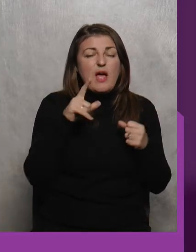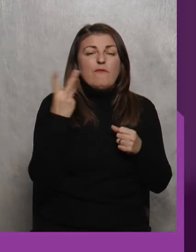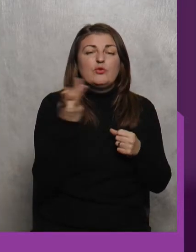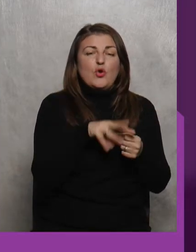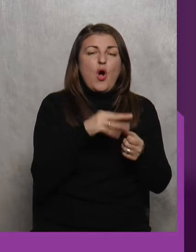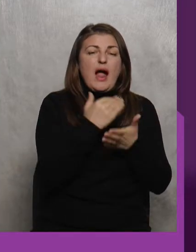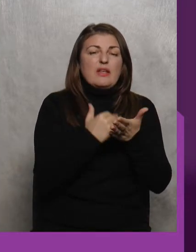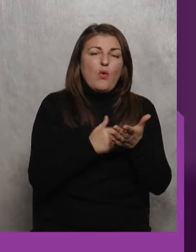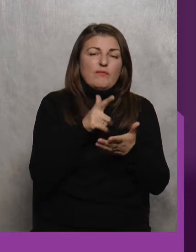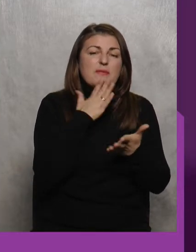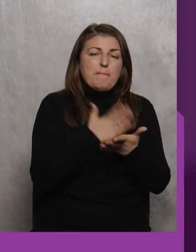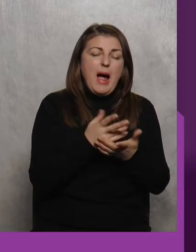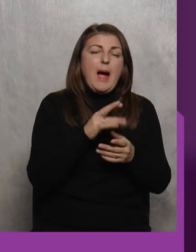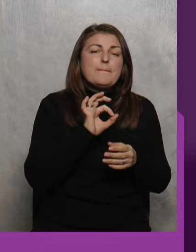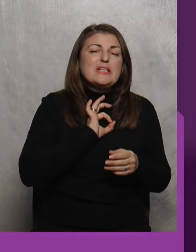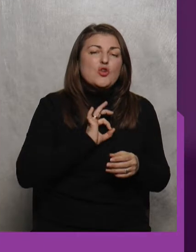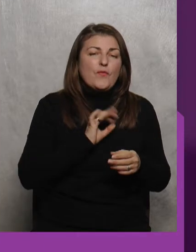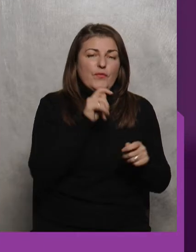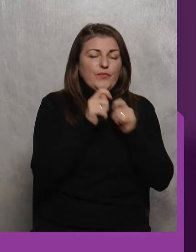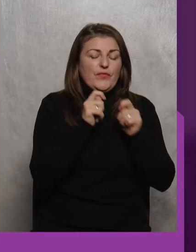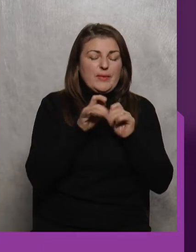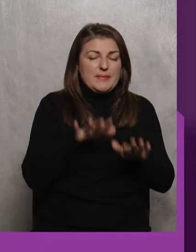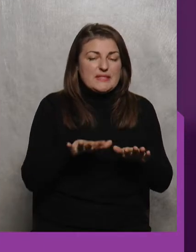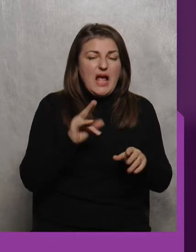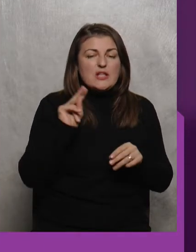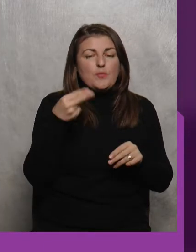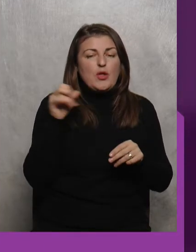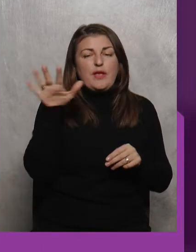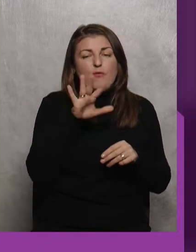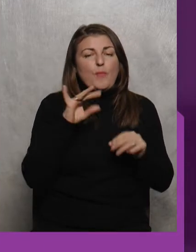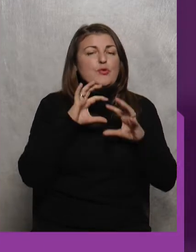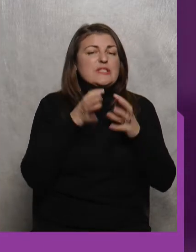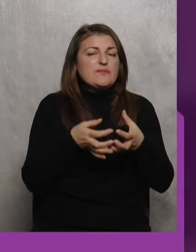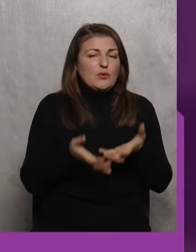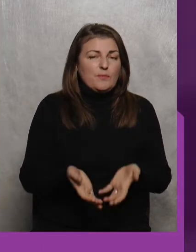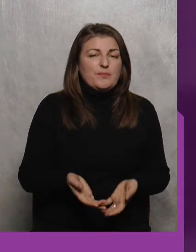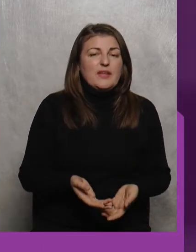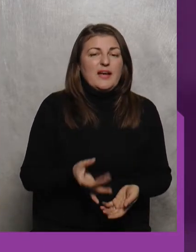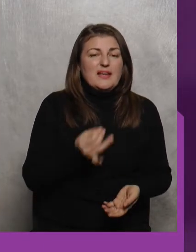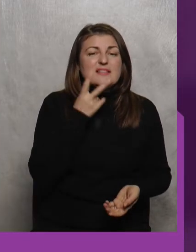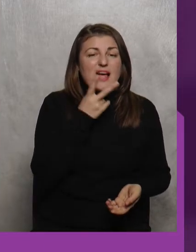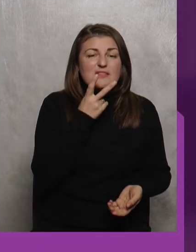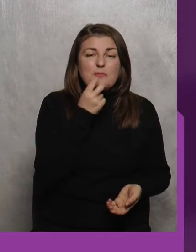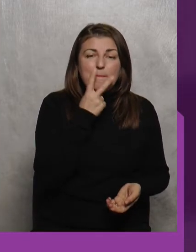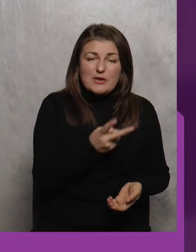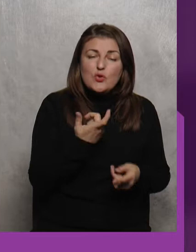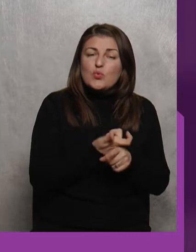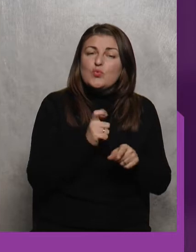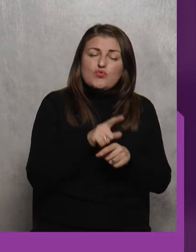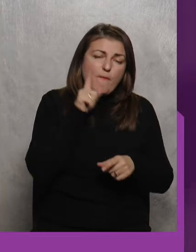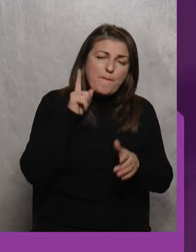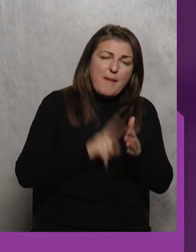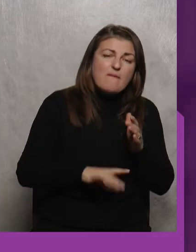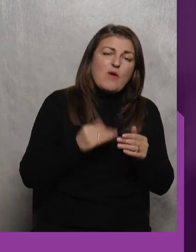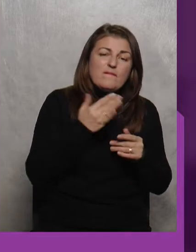категоріях він мав призові місця на чемпіонатах Європи і світу. І зараз чекаємо. От зараз, бачите, на гол. Дуже впевнено,